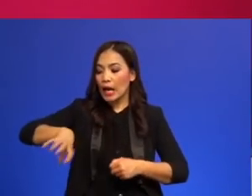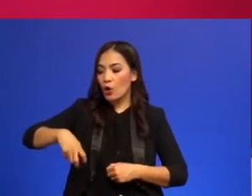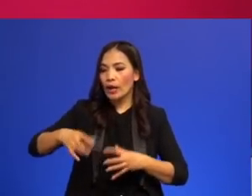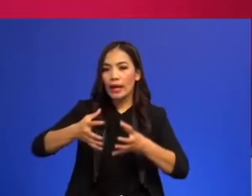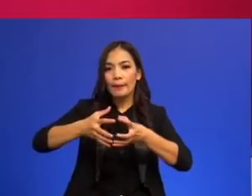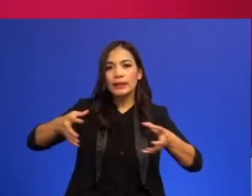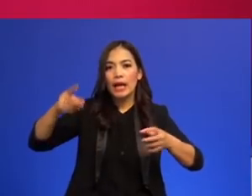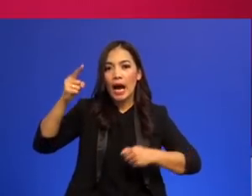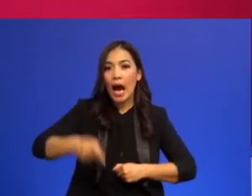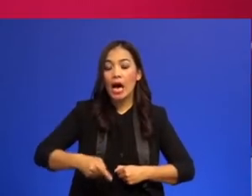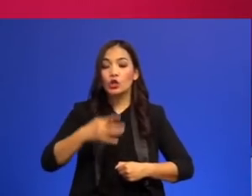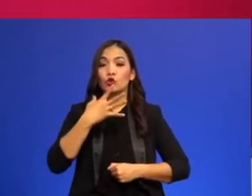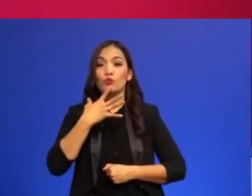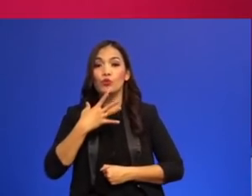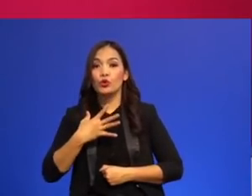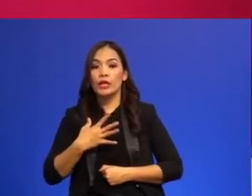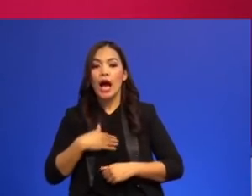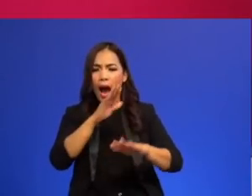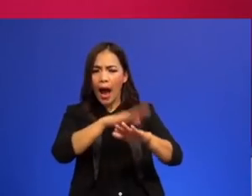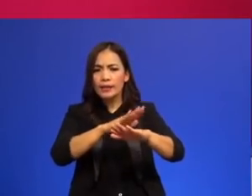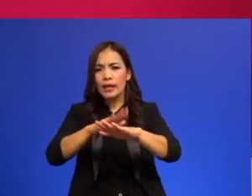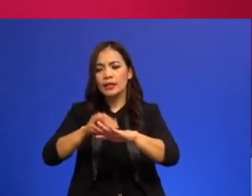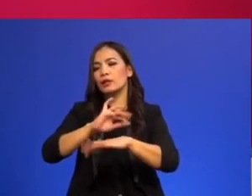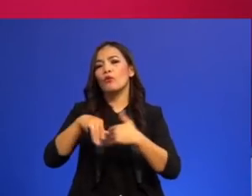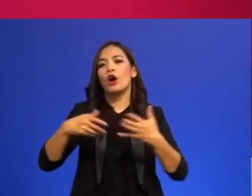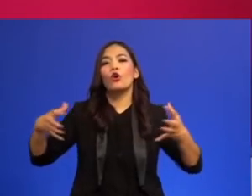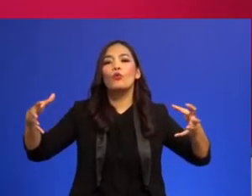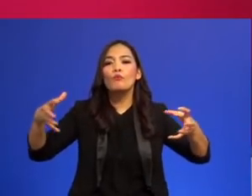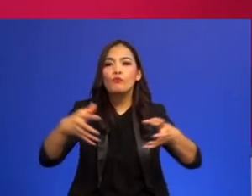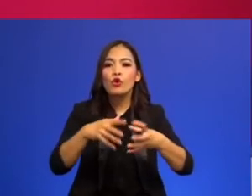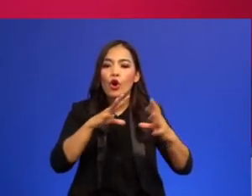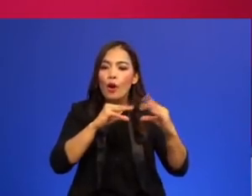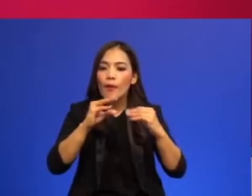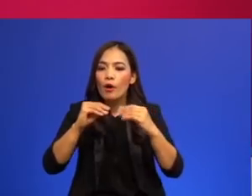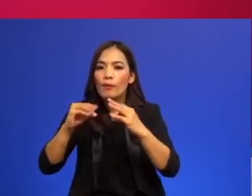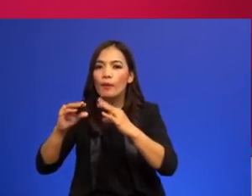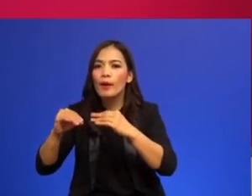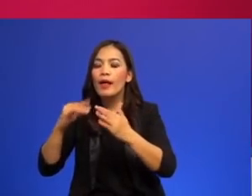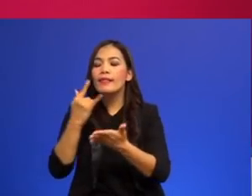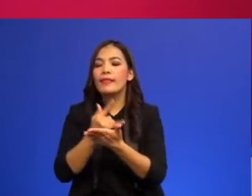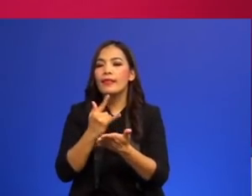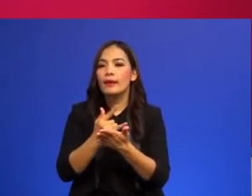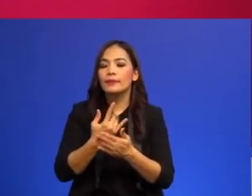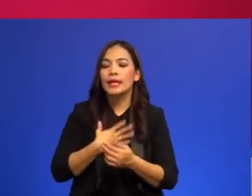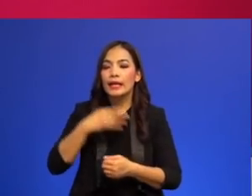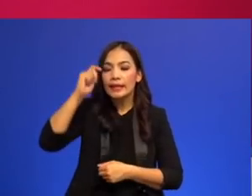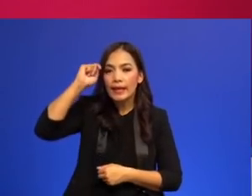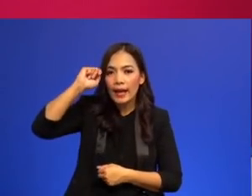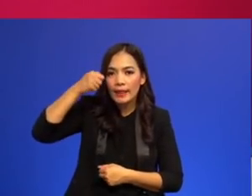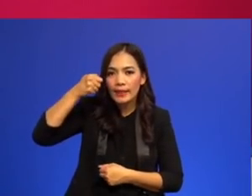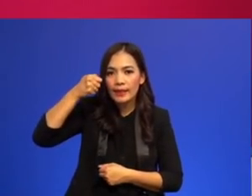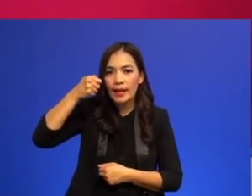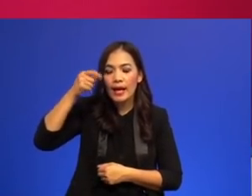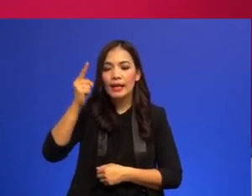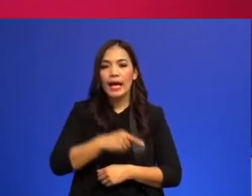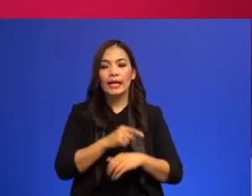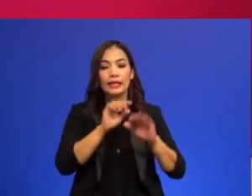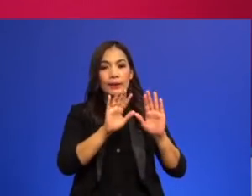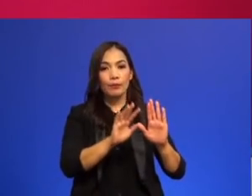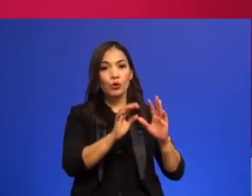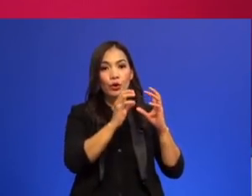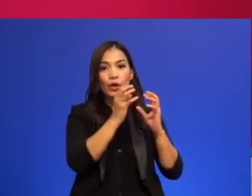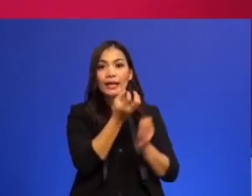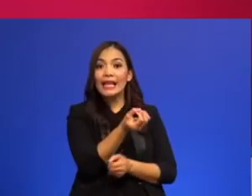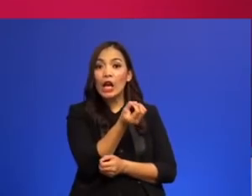besar harus memikirkan ajak mereka kumpul. Tetapi saya ingatkan. Dari 10 telur